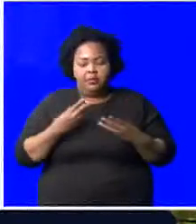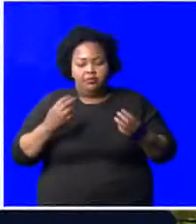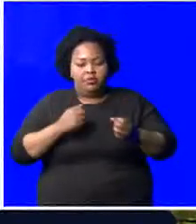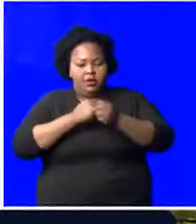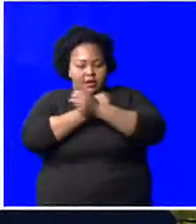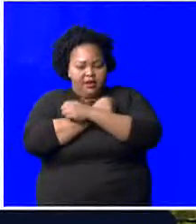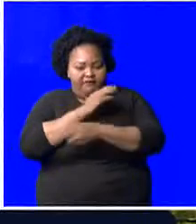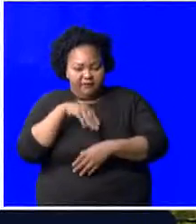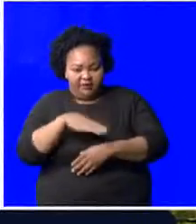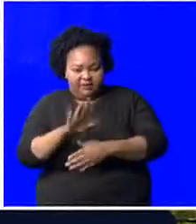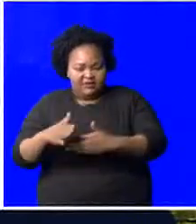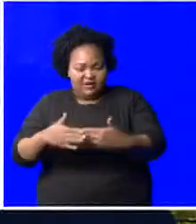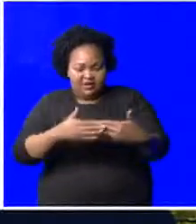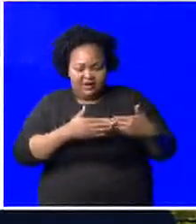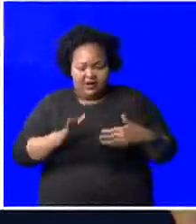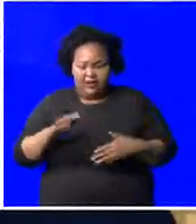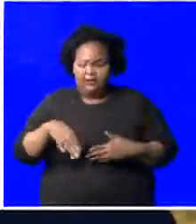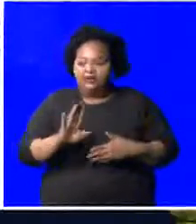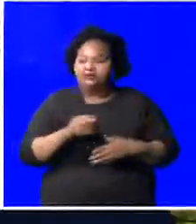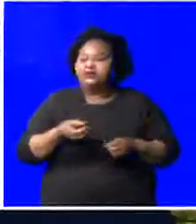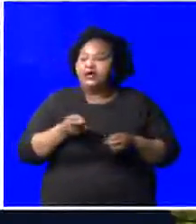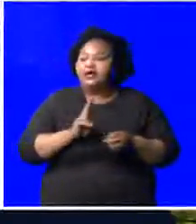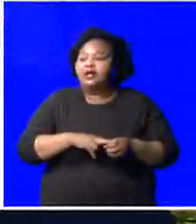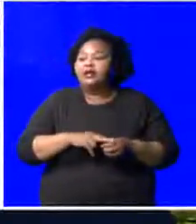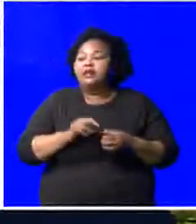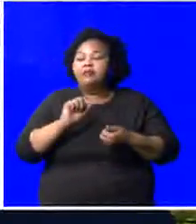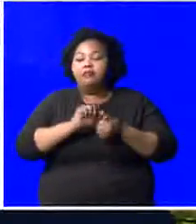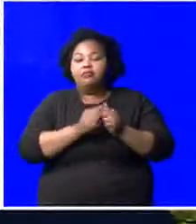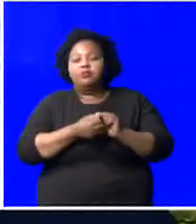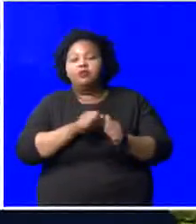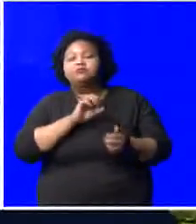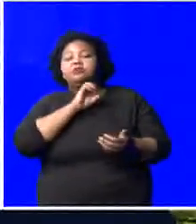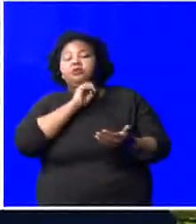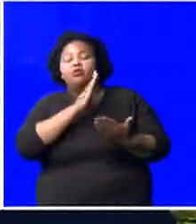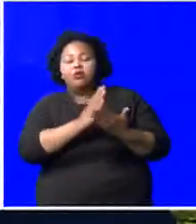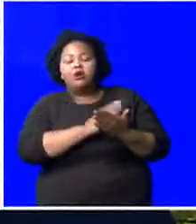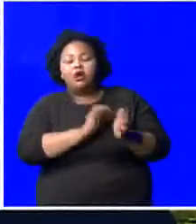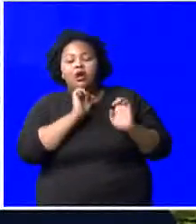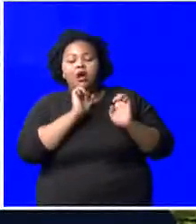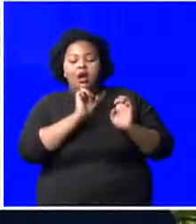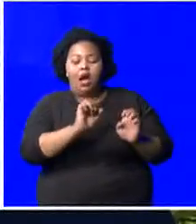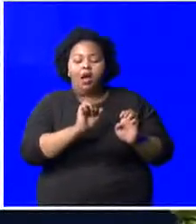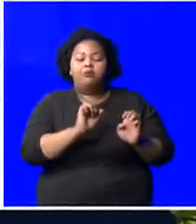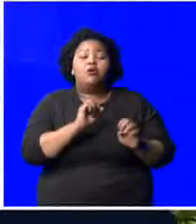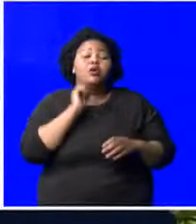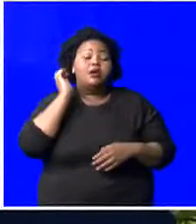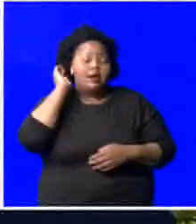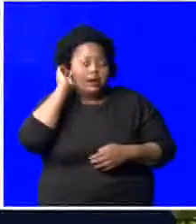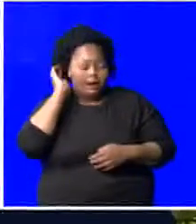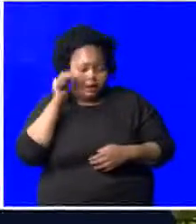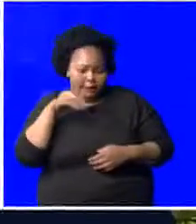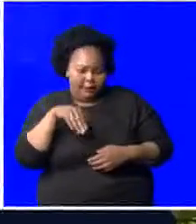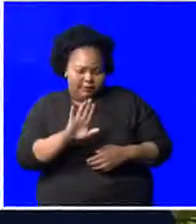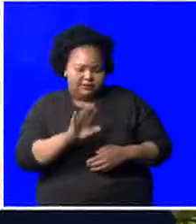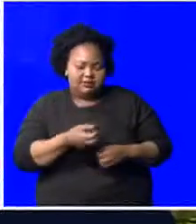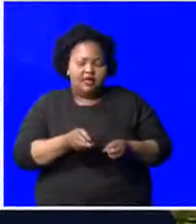tabo. Yendlule ngwenyama iphindze yehle iye etifundzeni